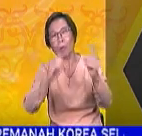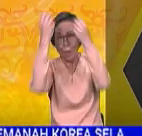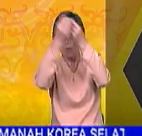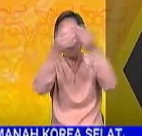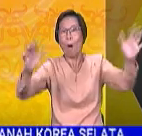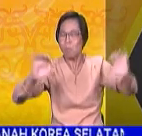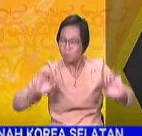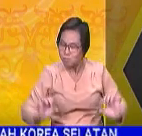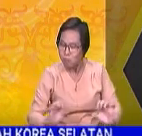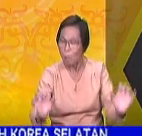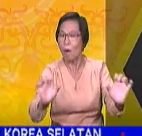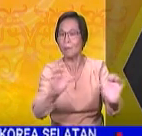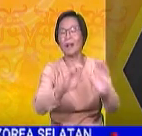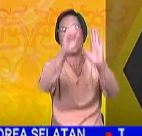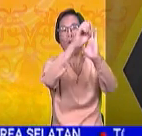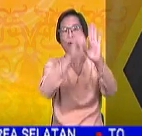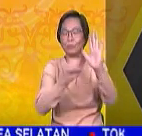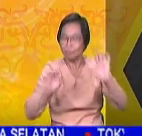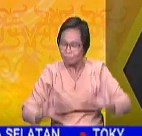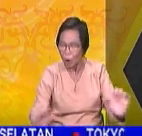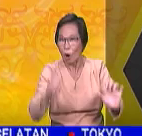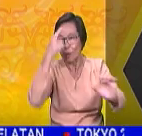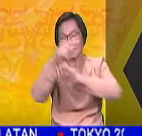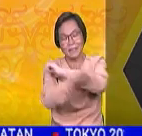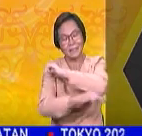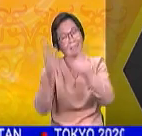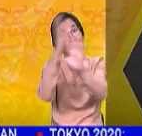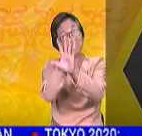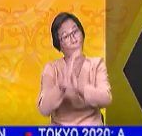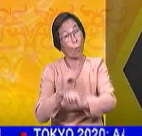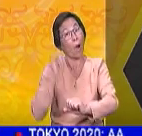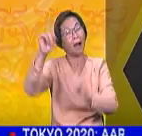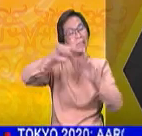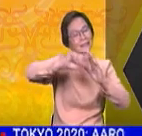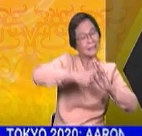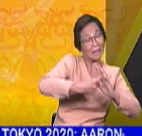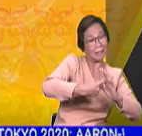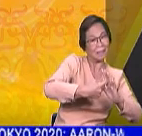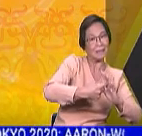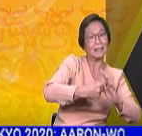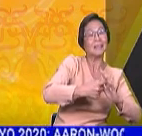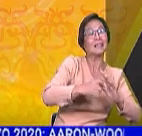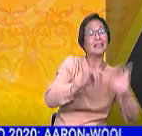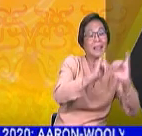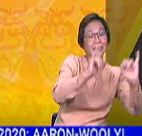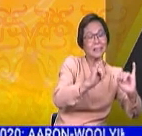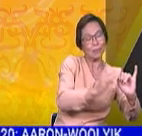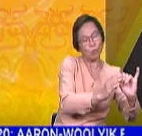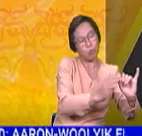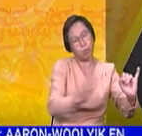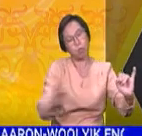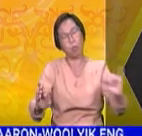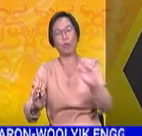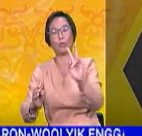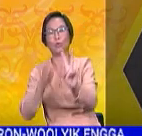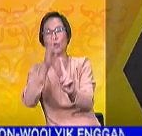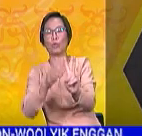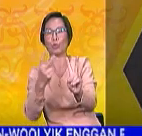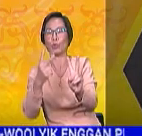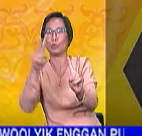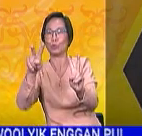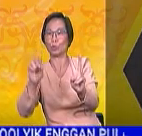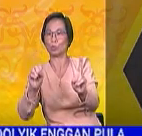proklamasi darurat dan juga Ordinary darurat bagi negeri ini yang akan berkuasa mulai Ismi depan sehingga 2